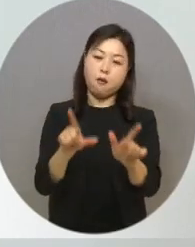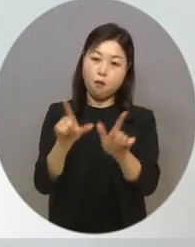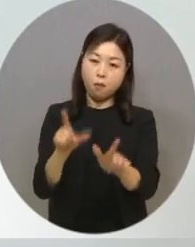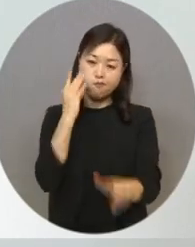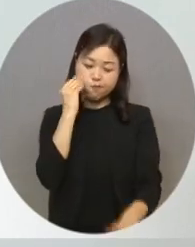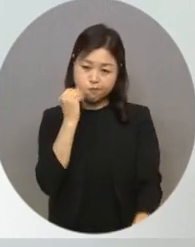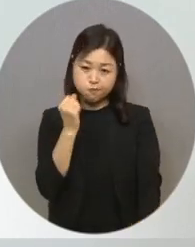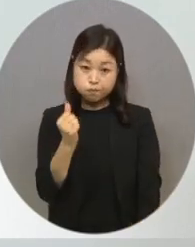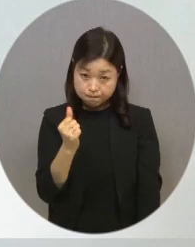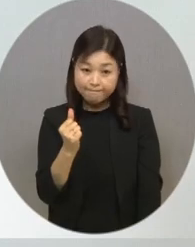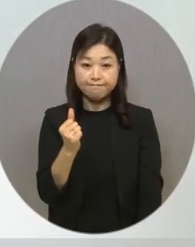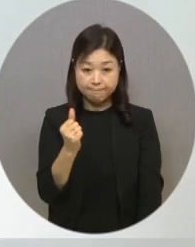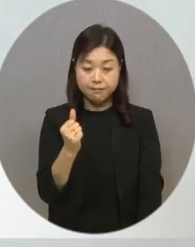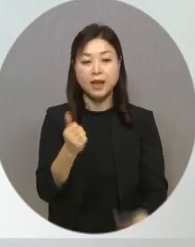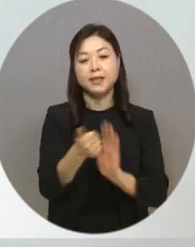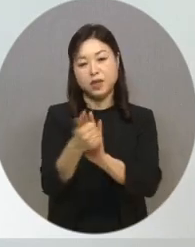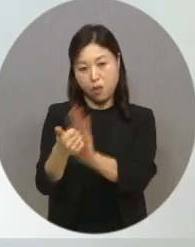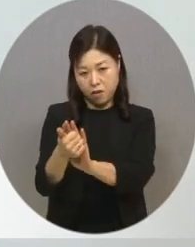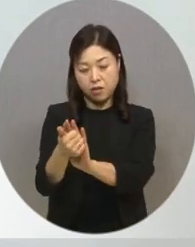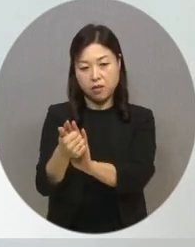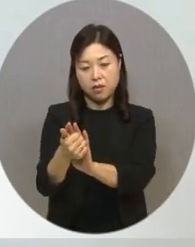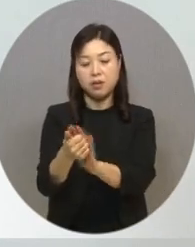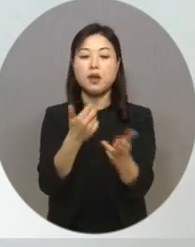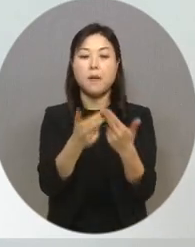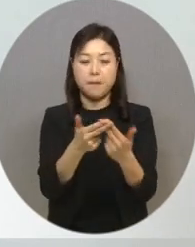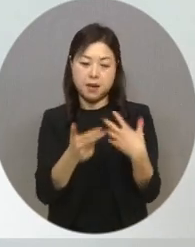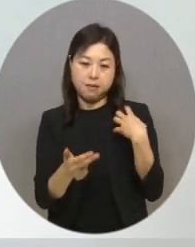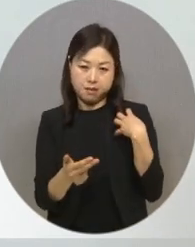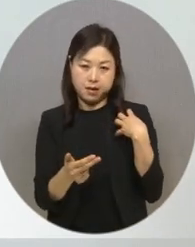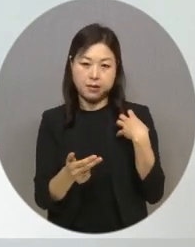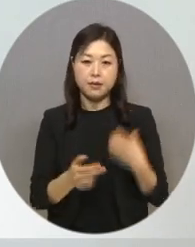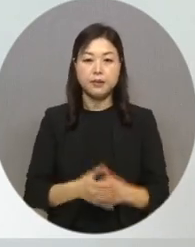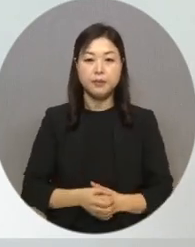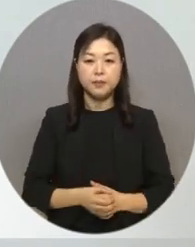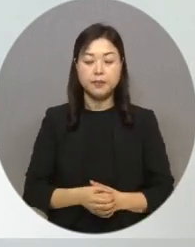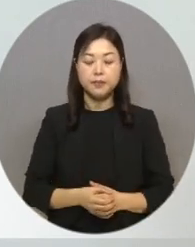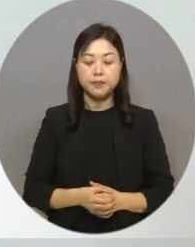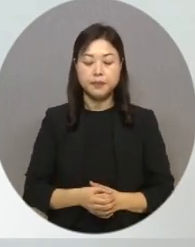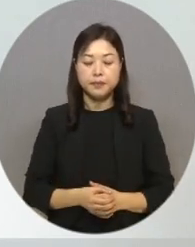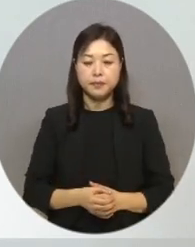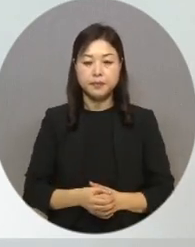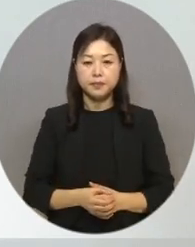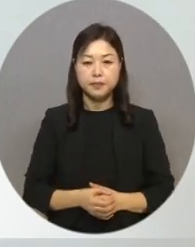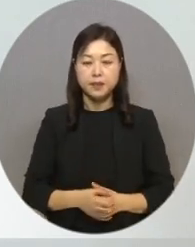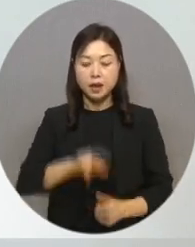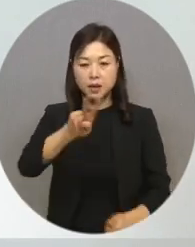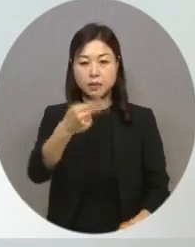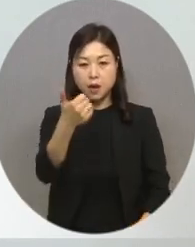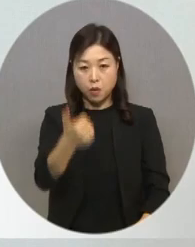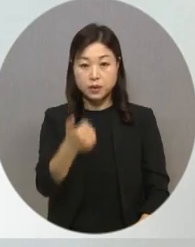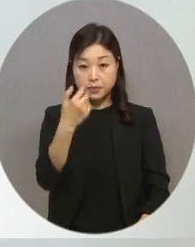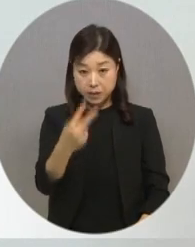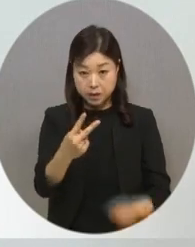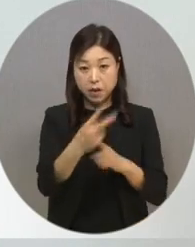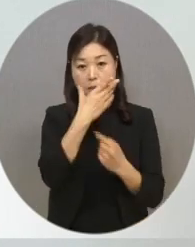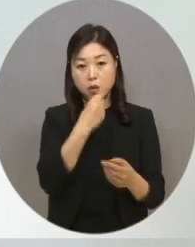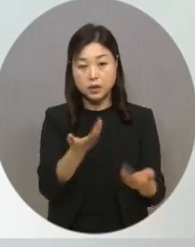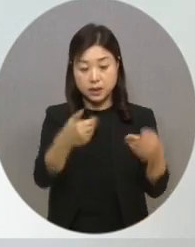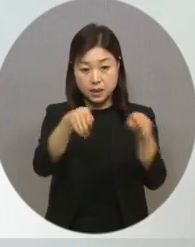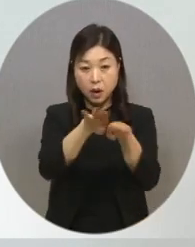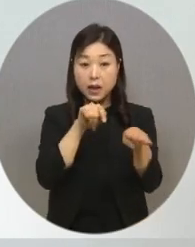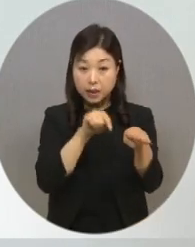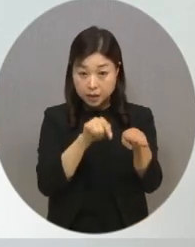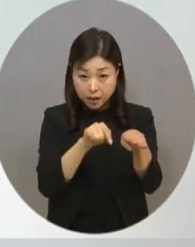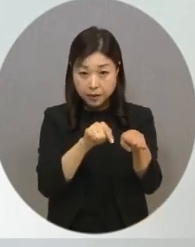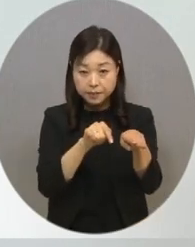수 있도록 지원하는 그런 협회이고요. 그래서 252개